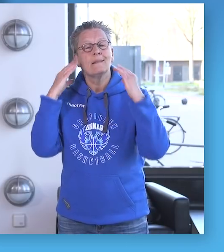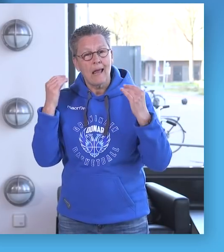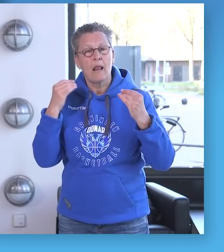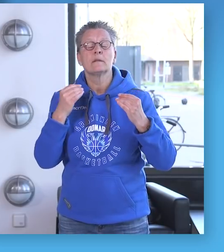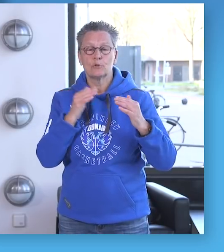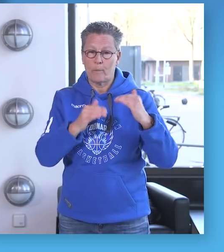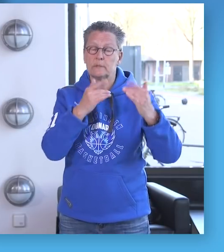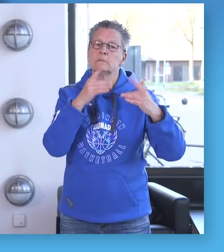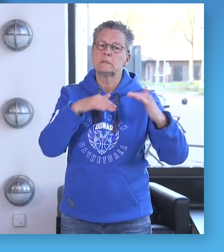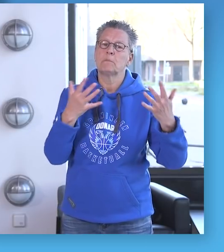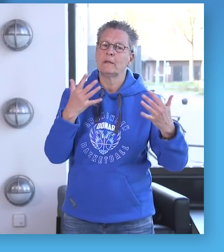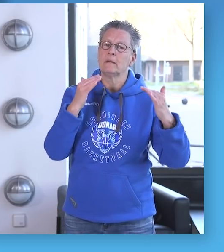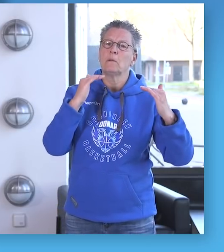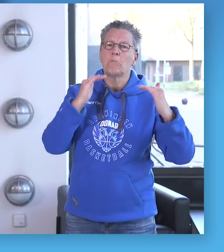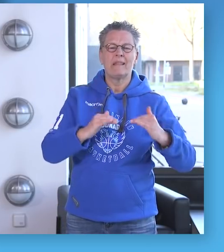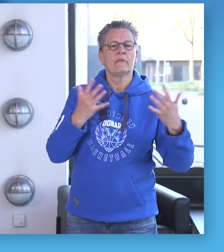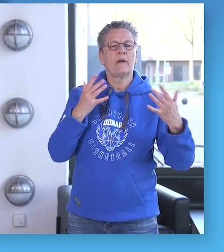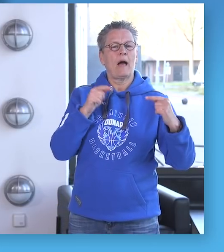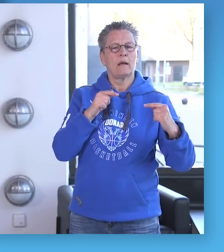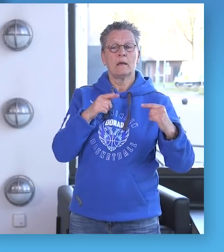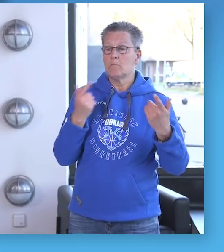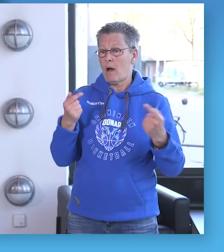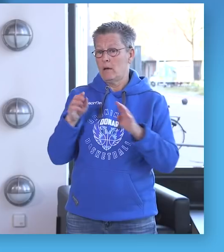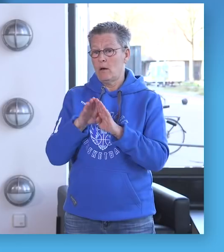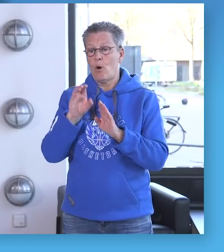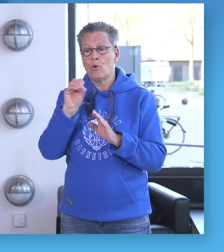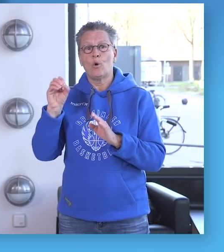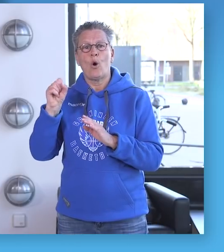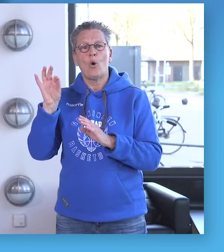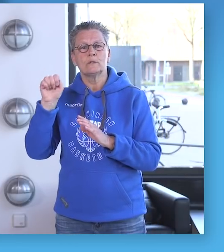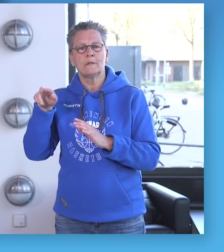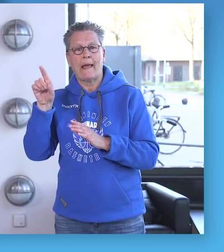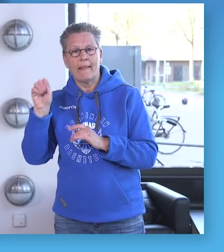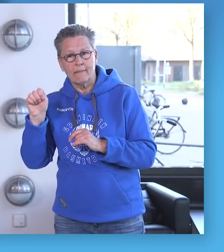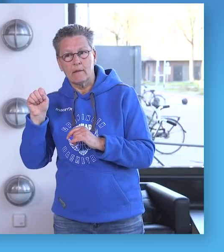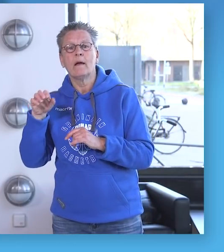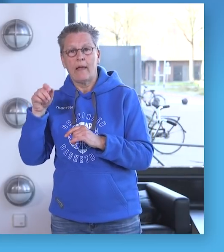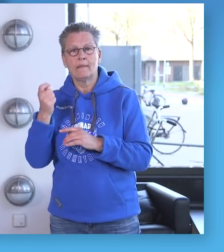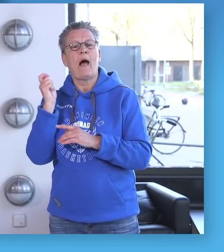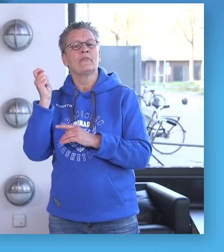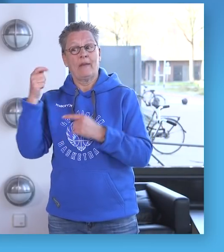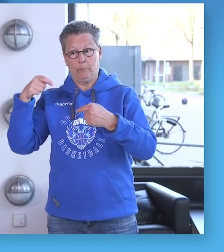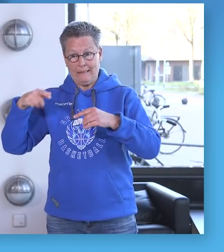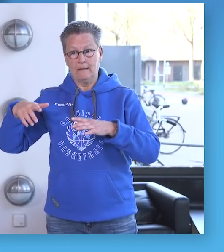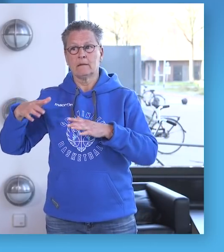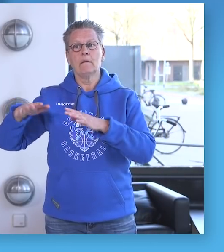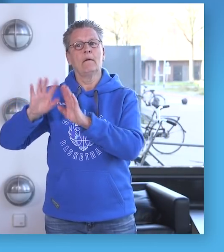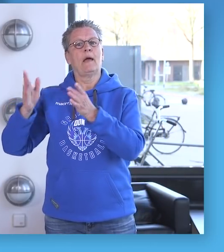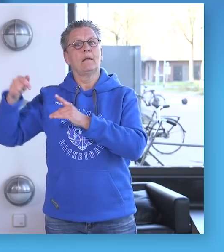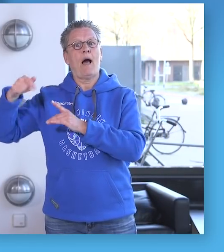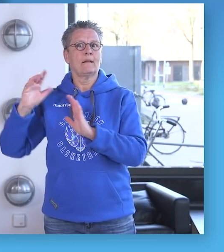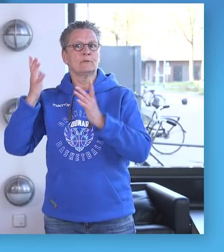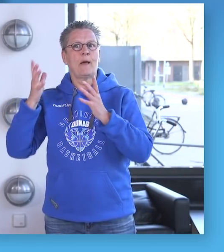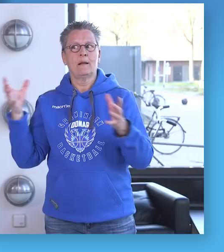ziet. En bijvoorbeeld hier Oostende en Antwerpen hier in de hal tegen kan spelen. Dat lijkt me als sporter